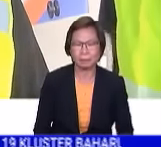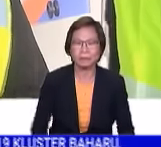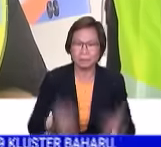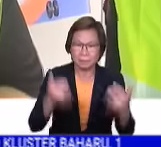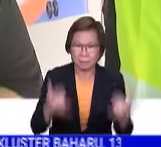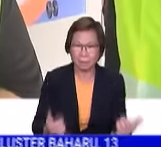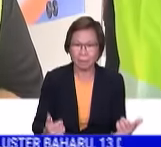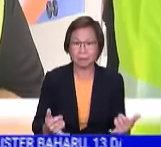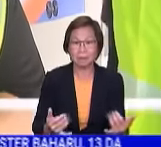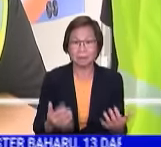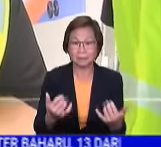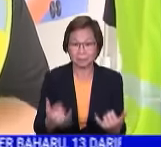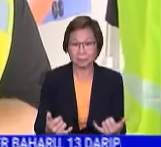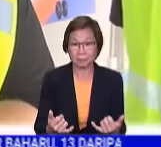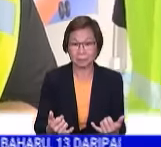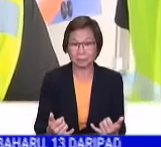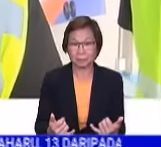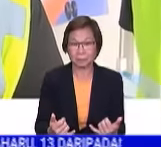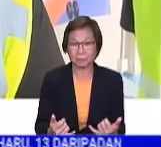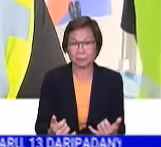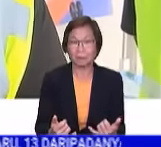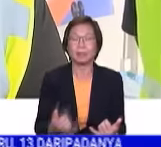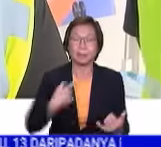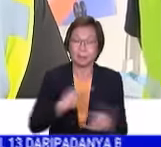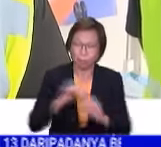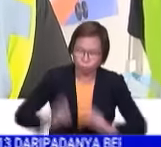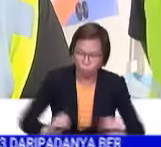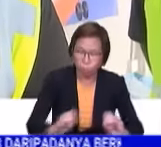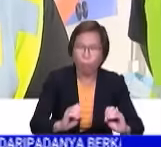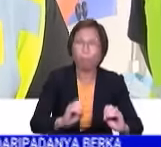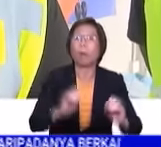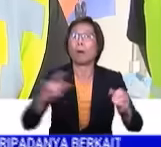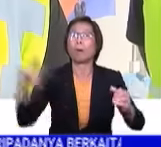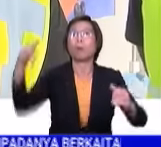Sekarang dari segi operasi MyJet, kita beroperasi dengan 4 pesawat.